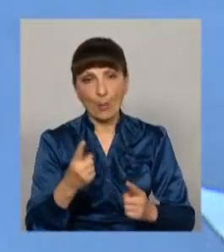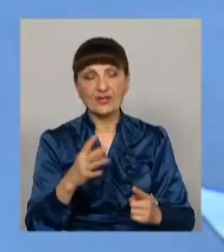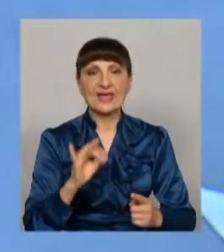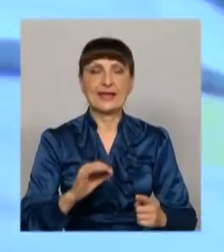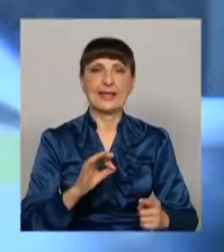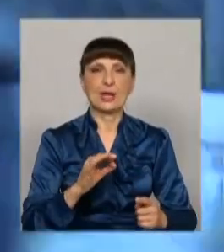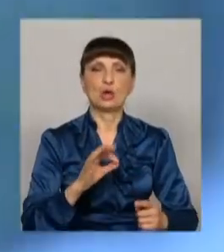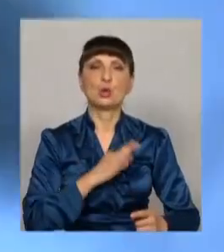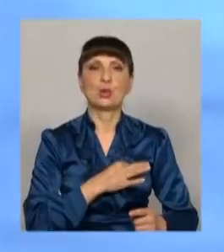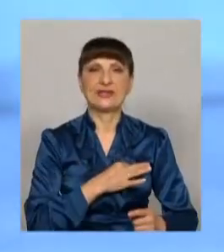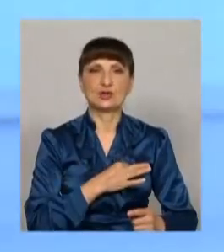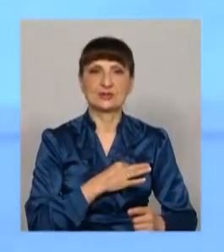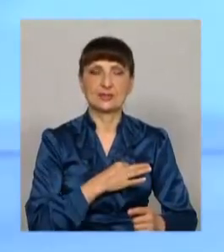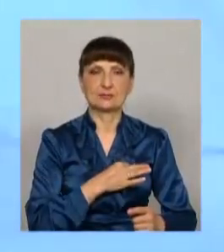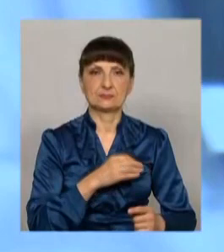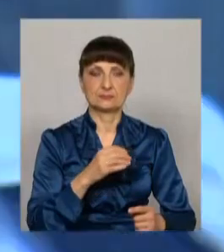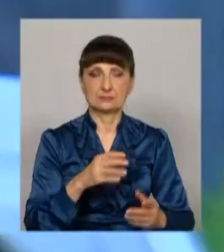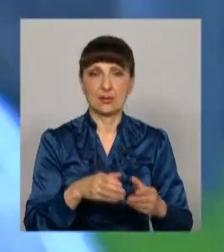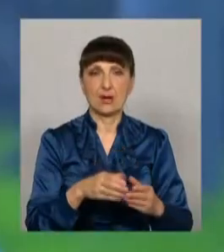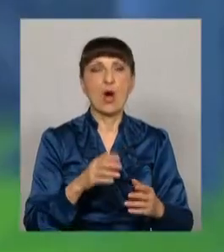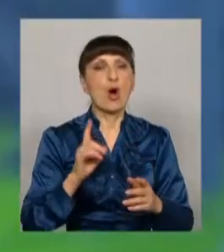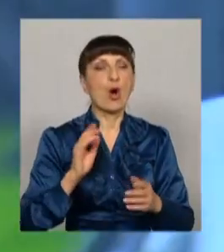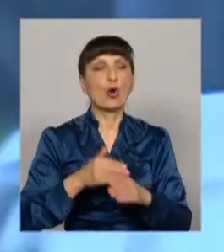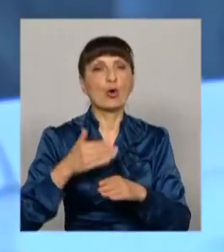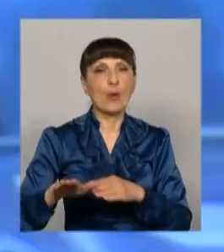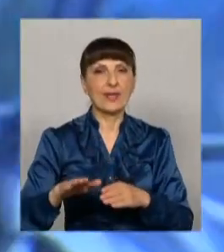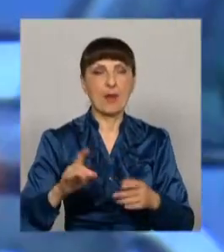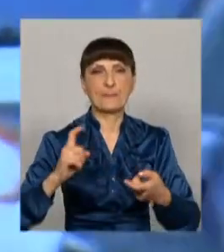собственности транспортные средства, кроме прицепов, конечно.